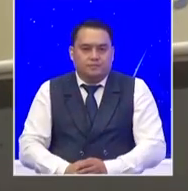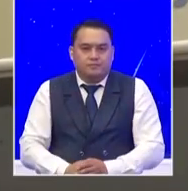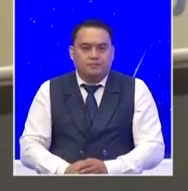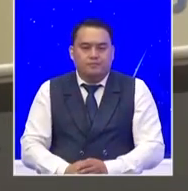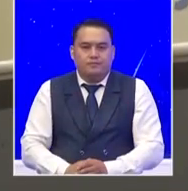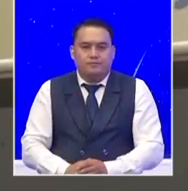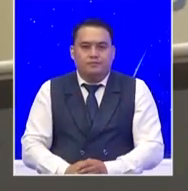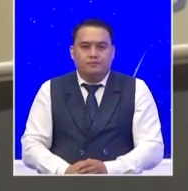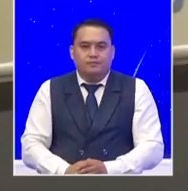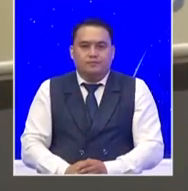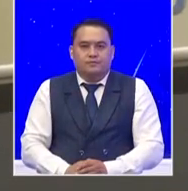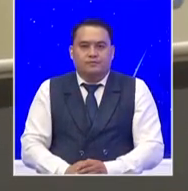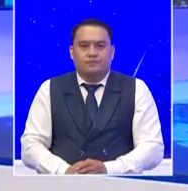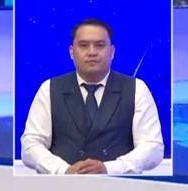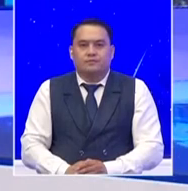телеканал ЖТСУ, Талдыкурган.